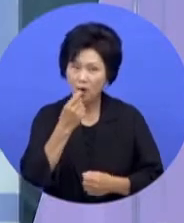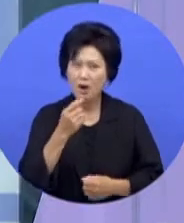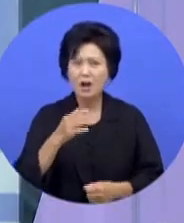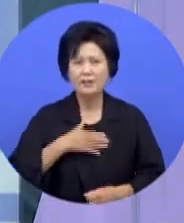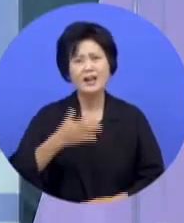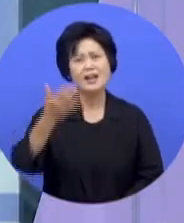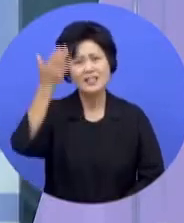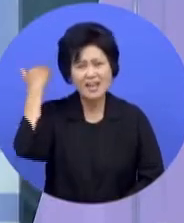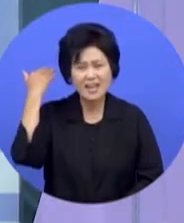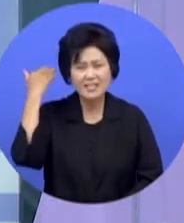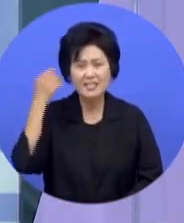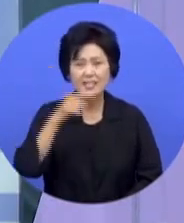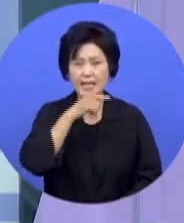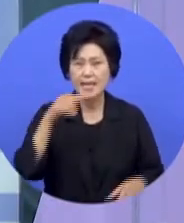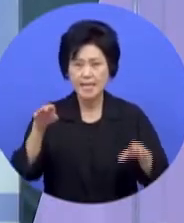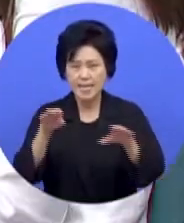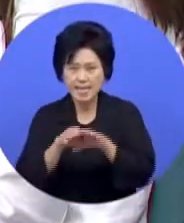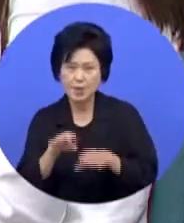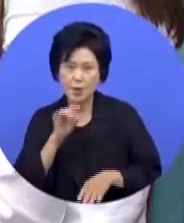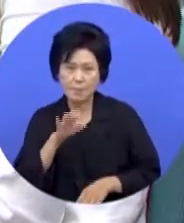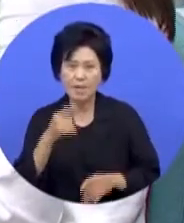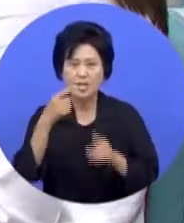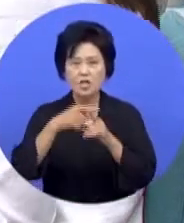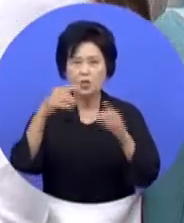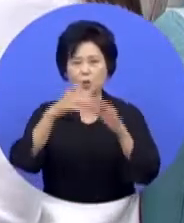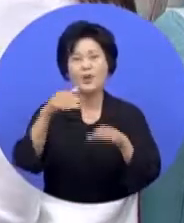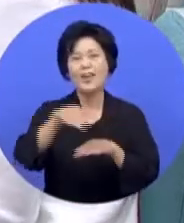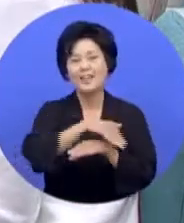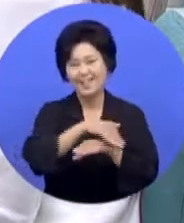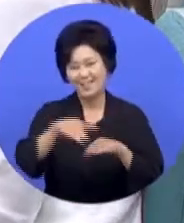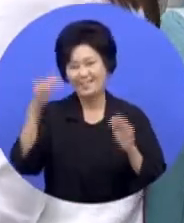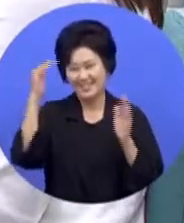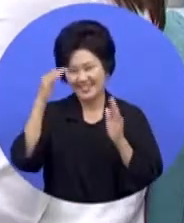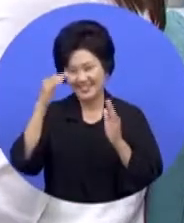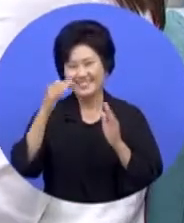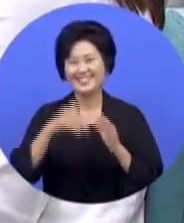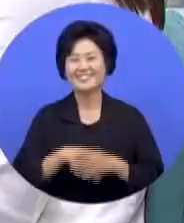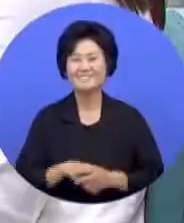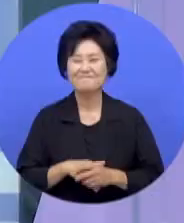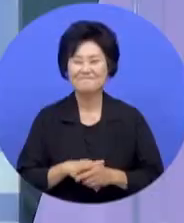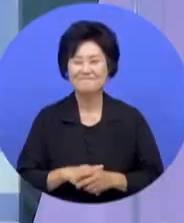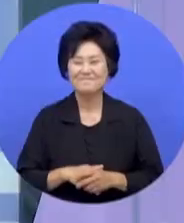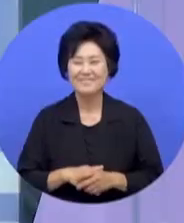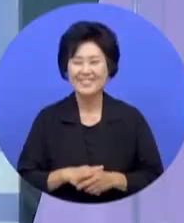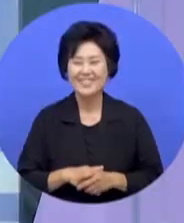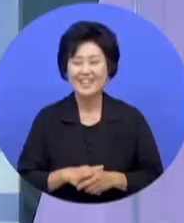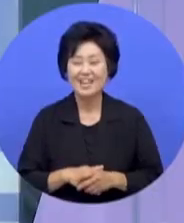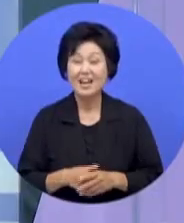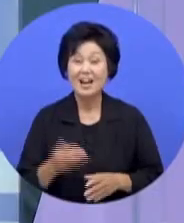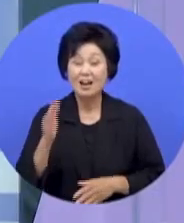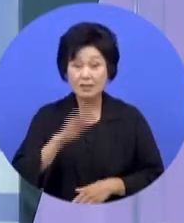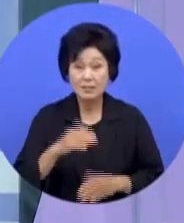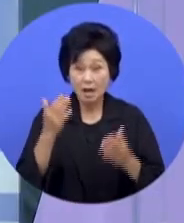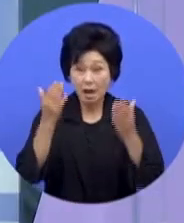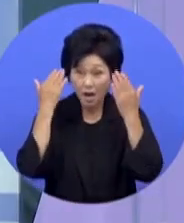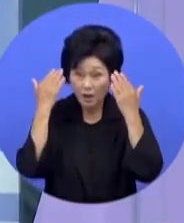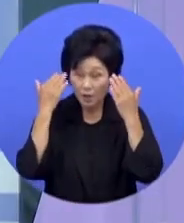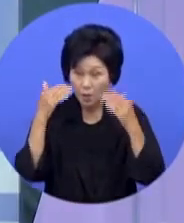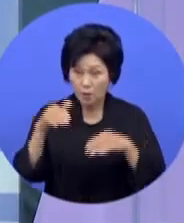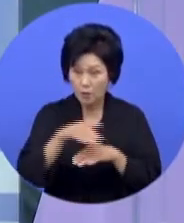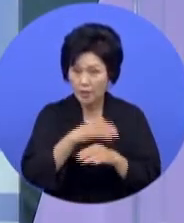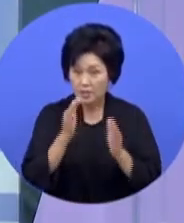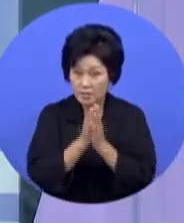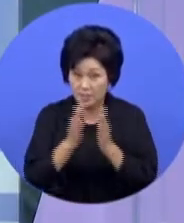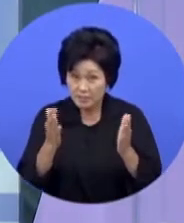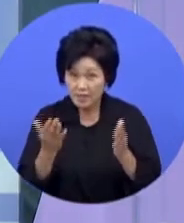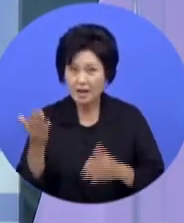그래서 학생 이름 입에서 네. 썬데이 크리스찬 썬데이 크리스찬이어가지고 네. 이제 학교에 오고 나니까 예. 이제